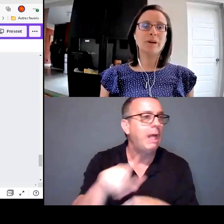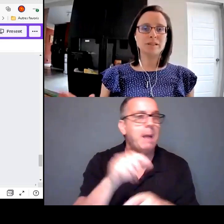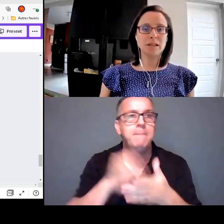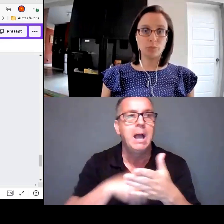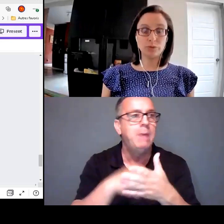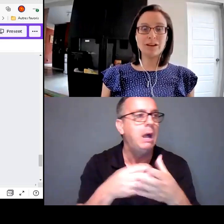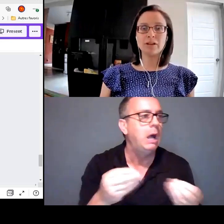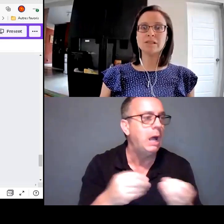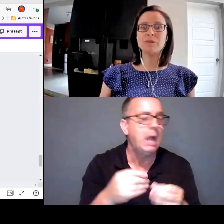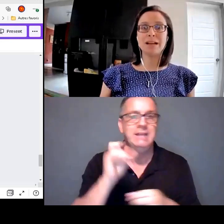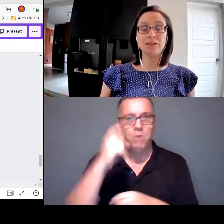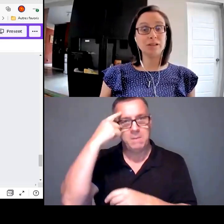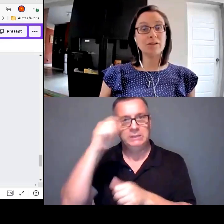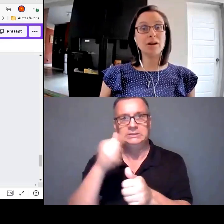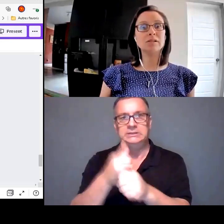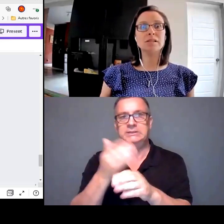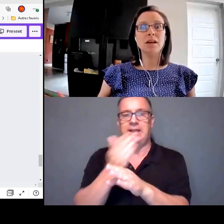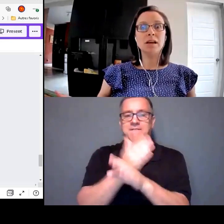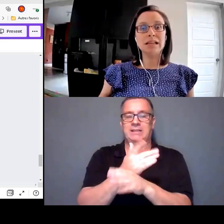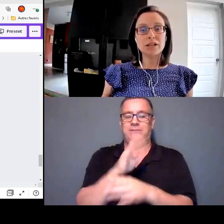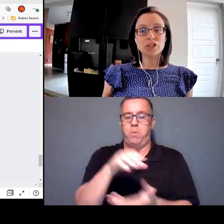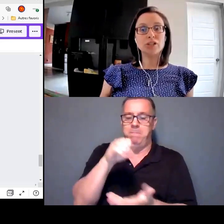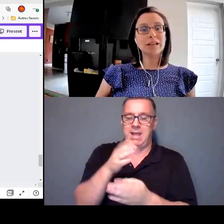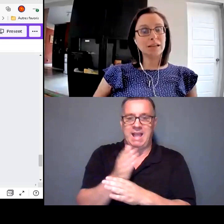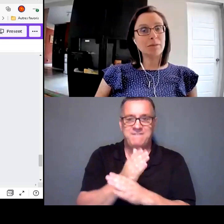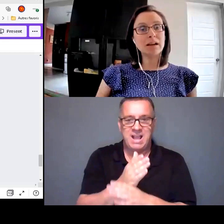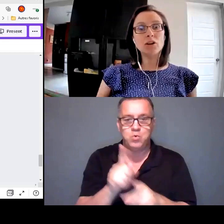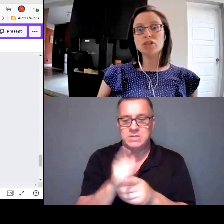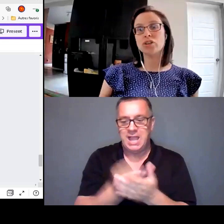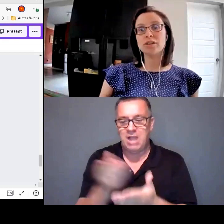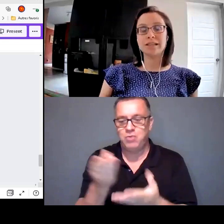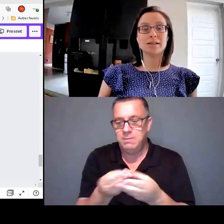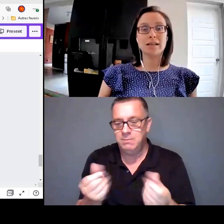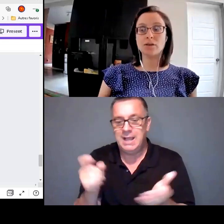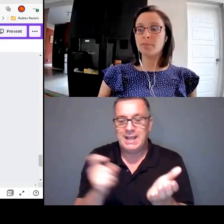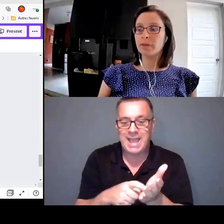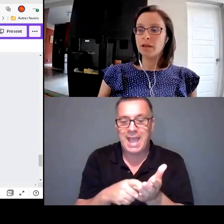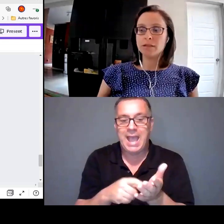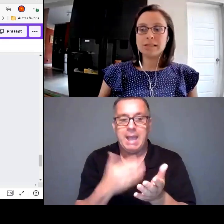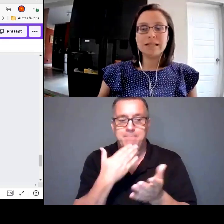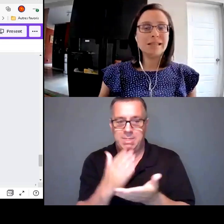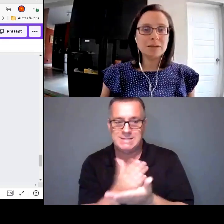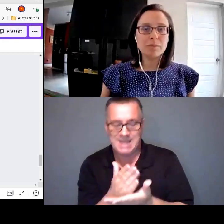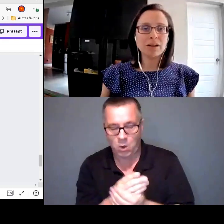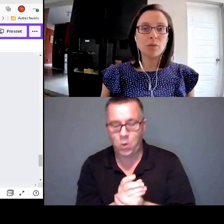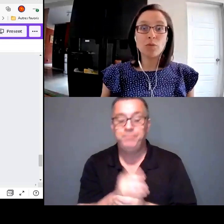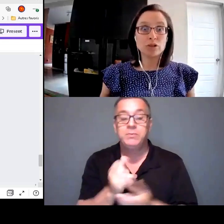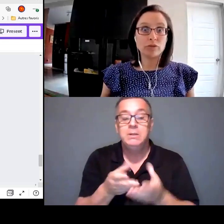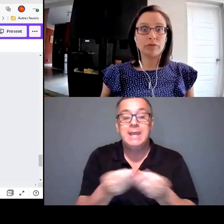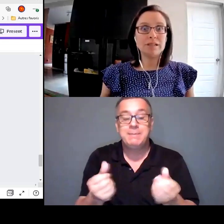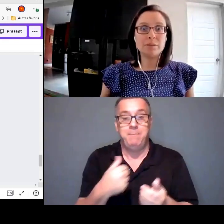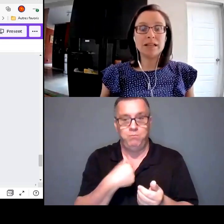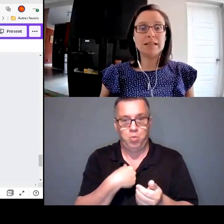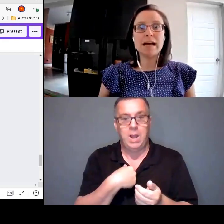essayer de penser un peu d'avance, puis de planifier d'avance et d'acheter notre équipement lorsque c'est en saison. Ça, c'est des équipements que moi,